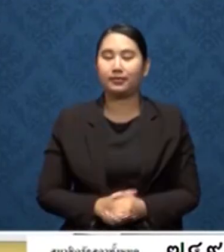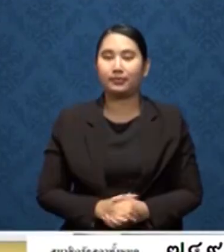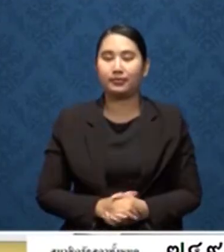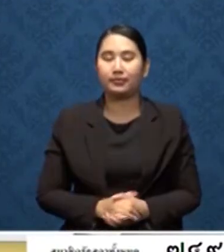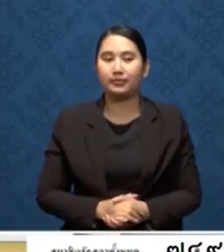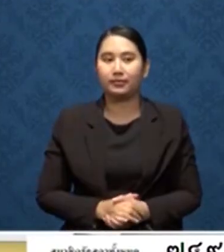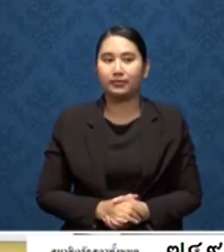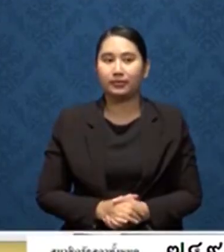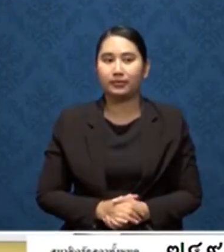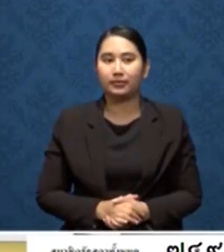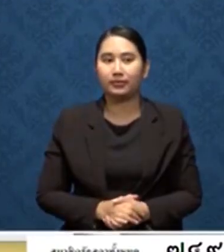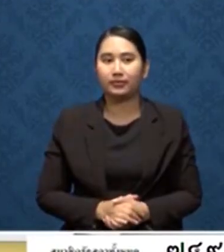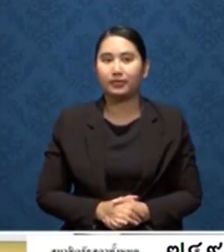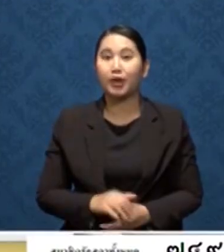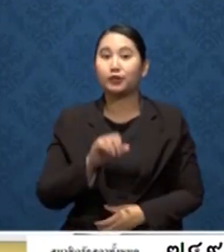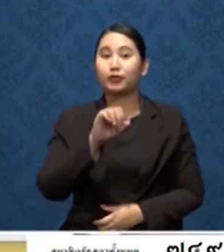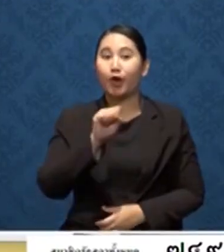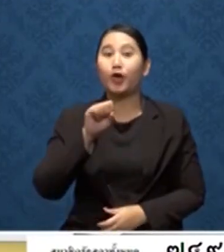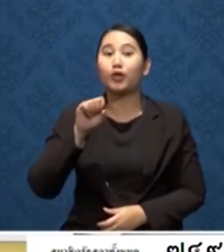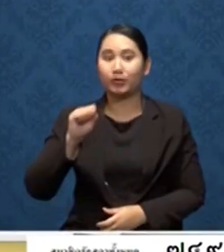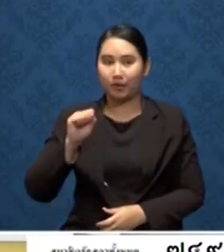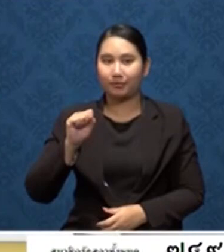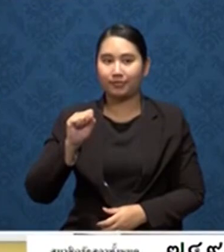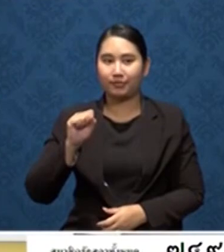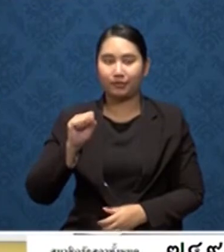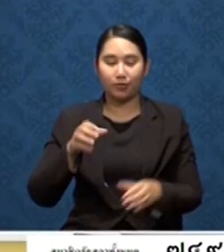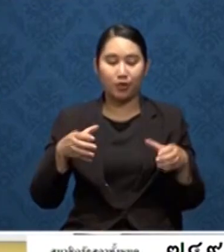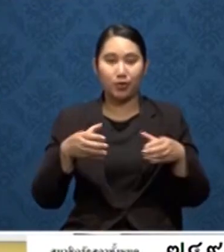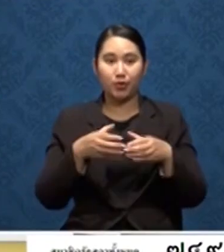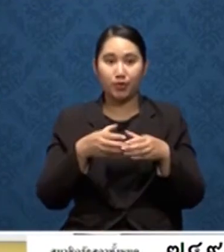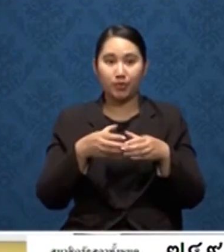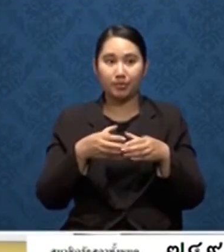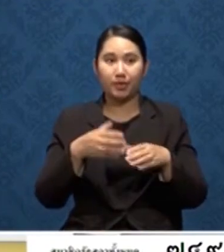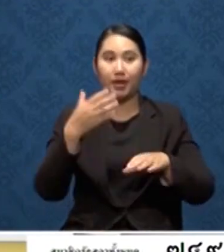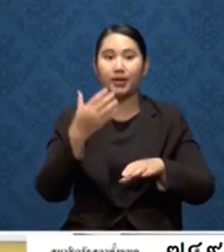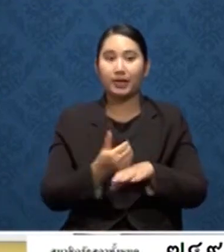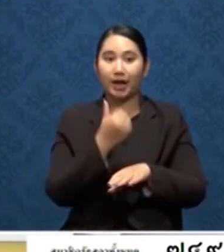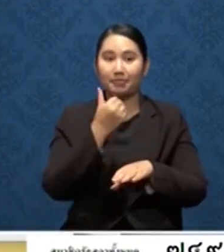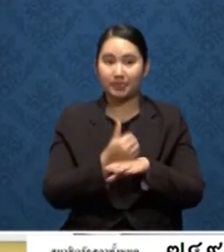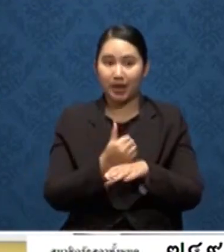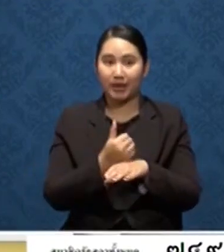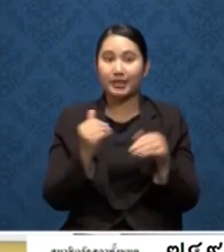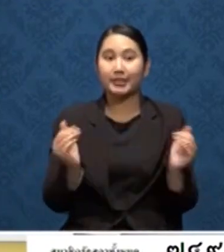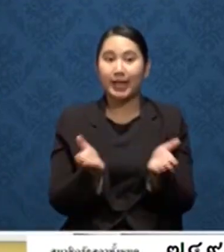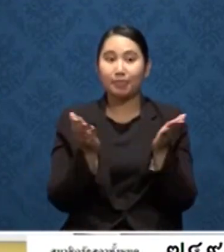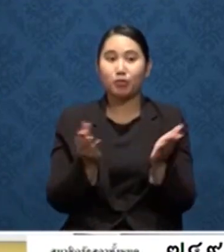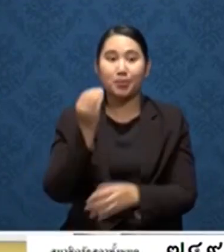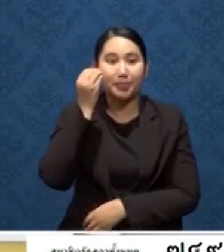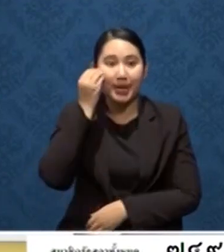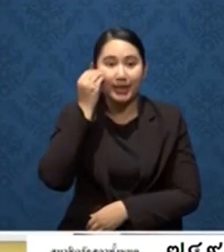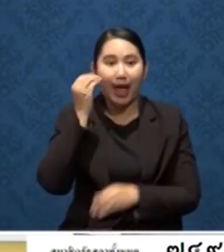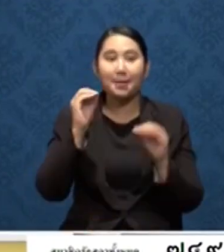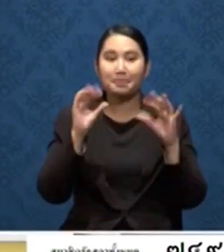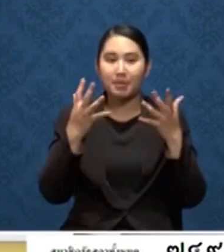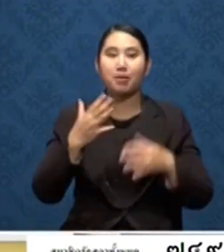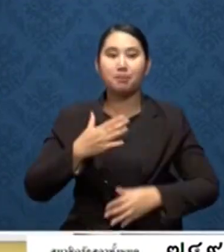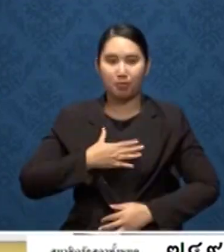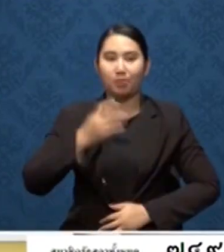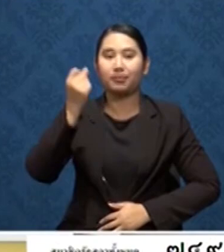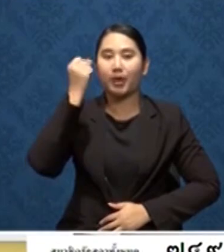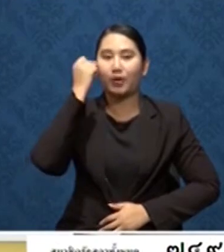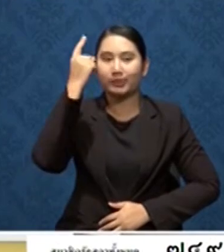อย่างไรสำหรับเพื่อนๆผู้แทนราษฎรครับที่สังกัดพรรคการเมืองในซีกที่ไม่ได้สนับสนุนคุณพิทาผมเข้าใจนะครับ